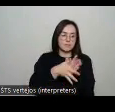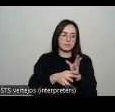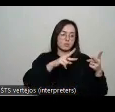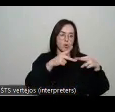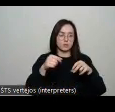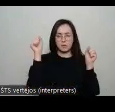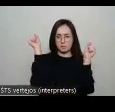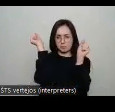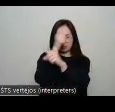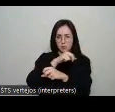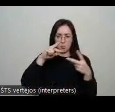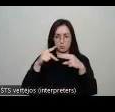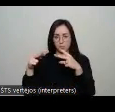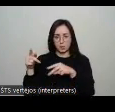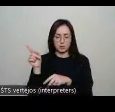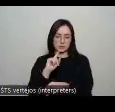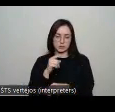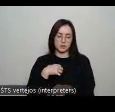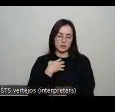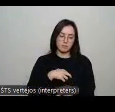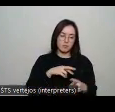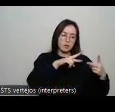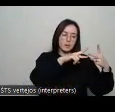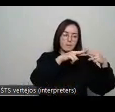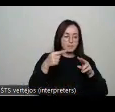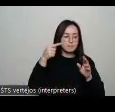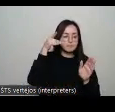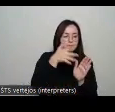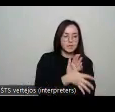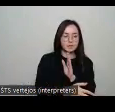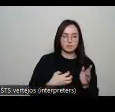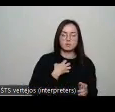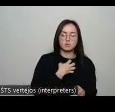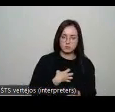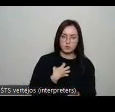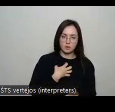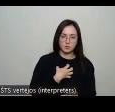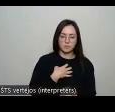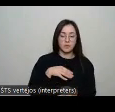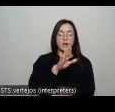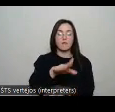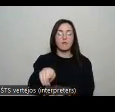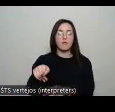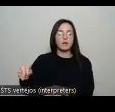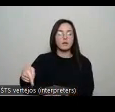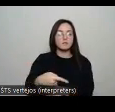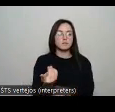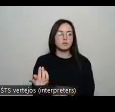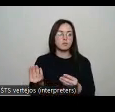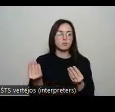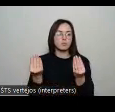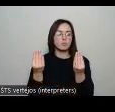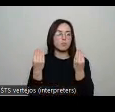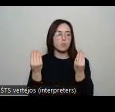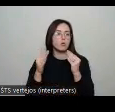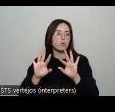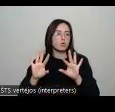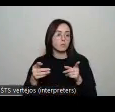savo pokyčius. Taigi turinys to, ko mokosi mokiniai, leidžia jiems pasinaudoti